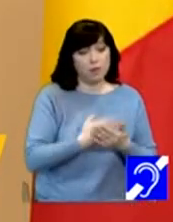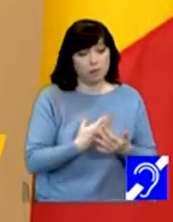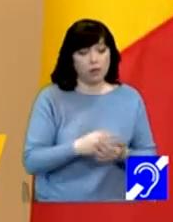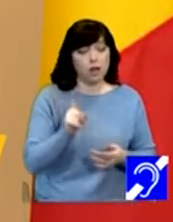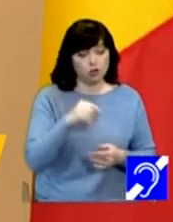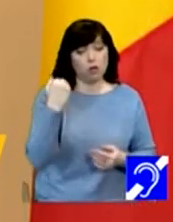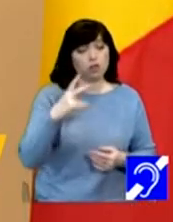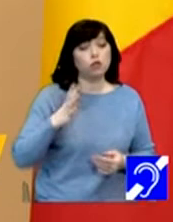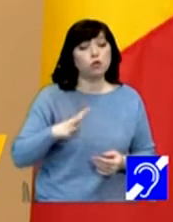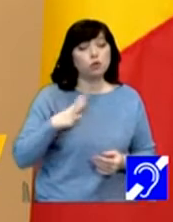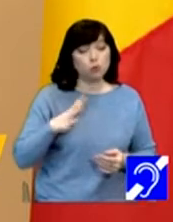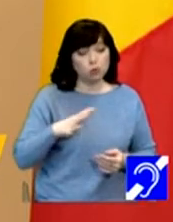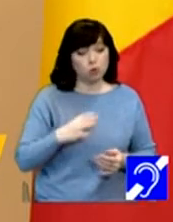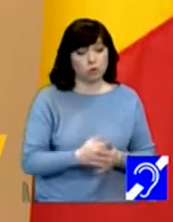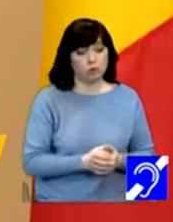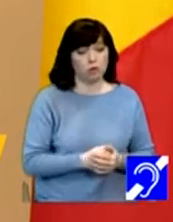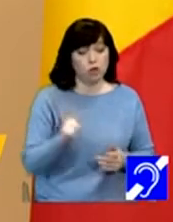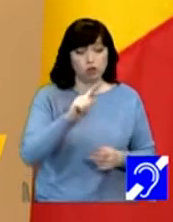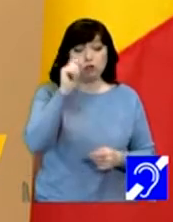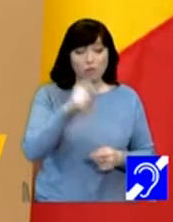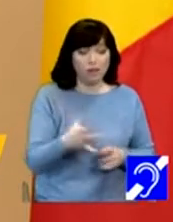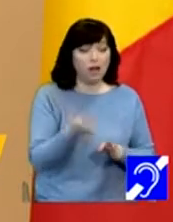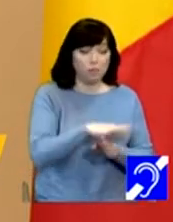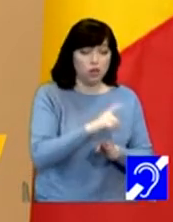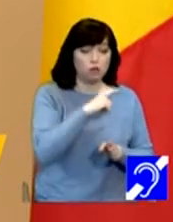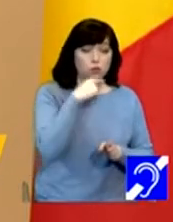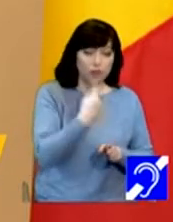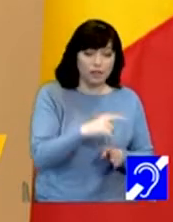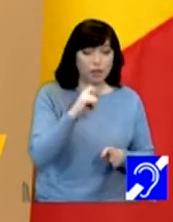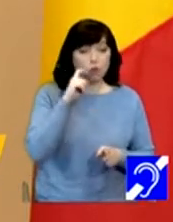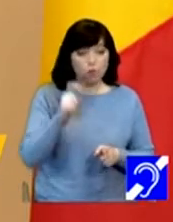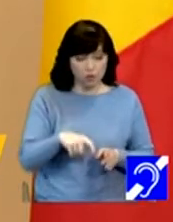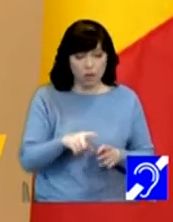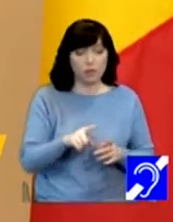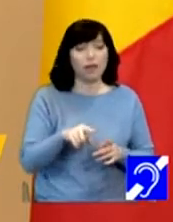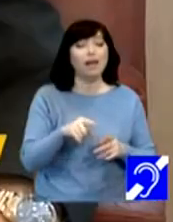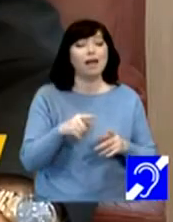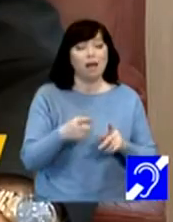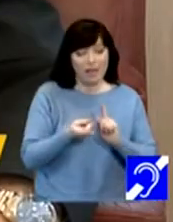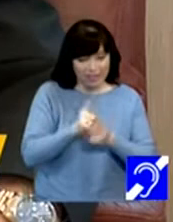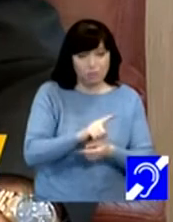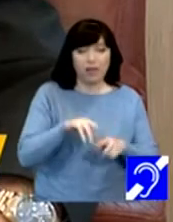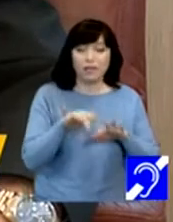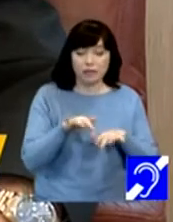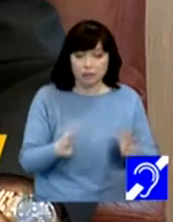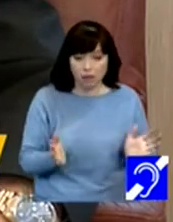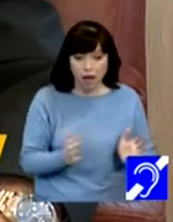ei așteaptă că războiul între Ucraina și Rusia se va schimba lucruri. Noi dorim